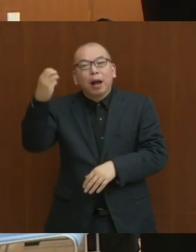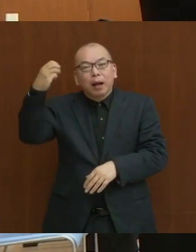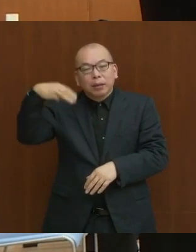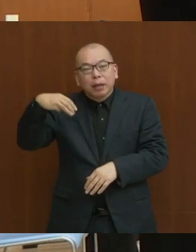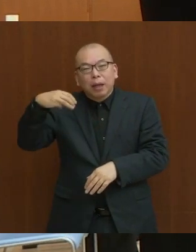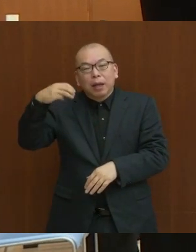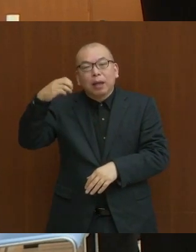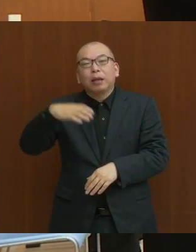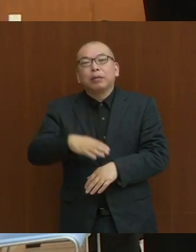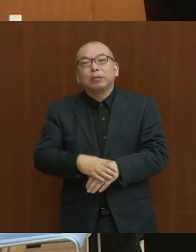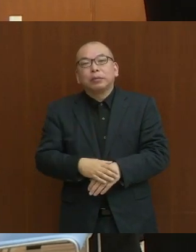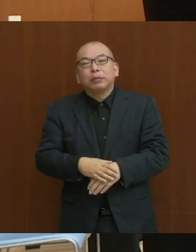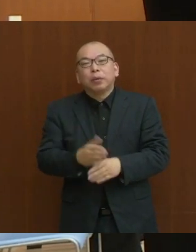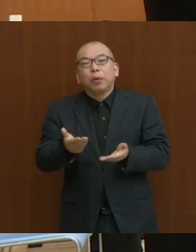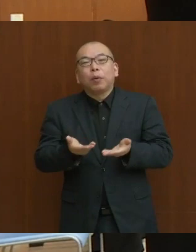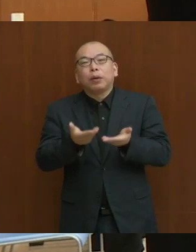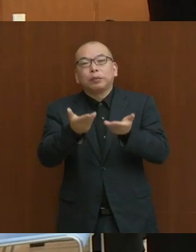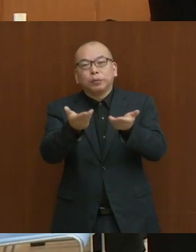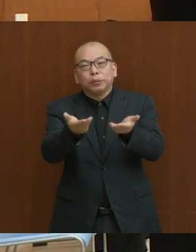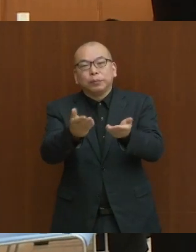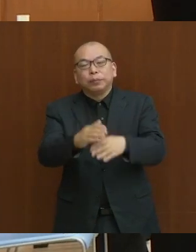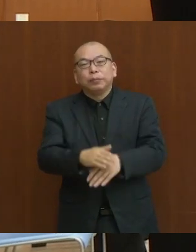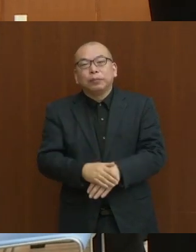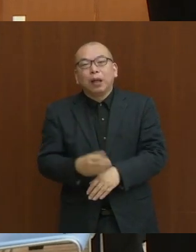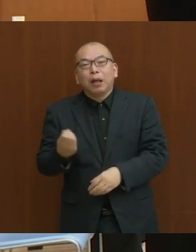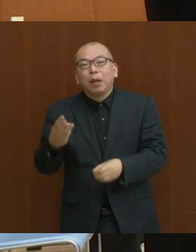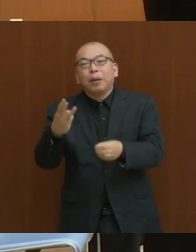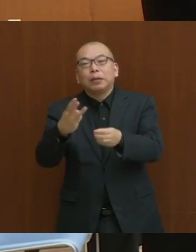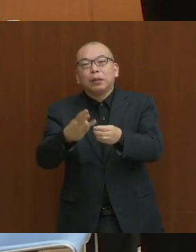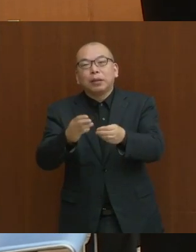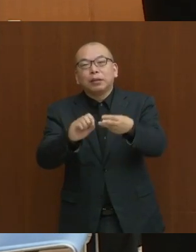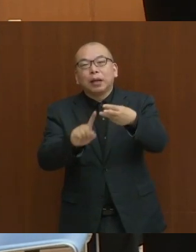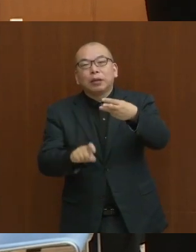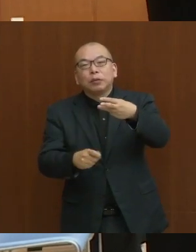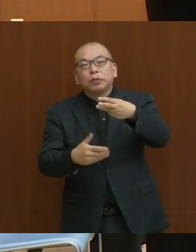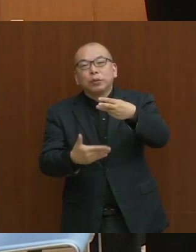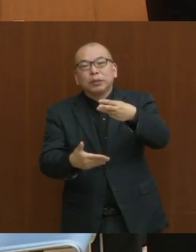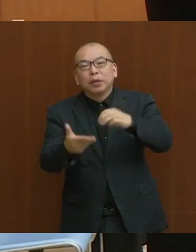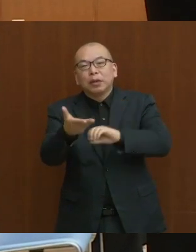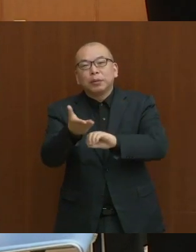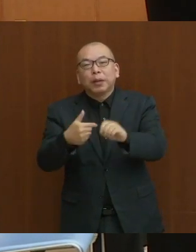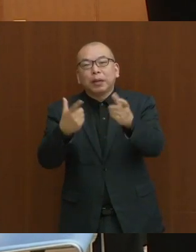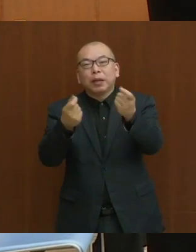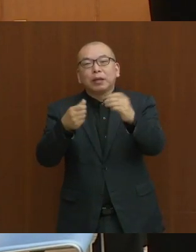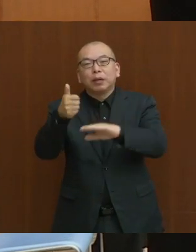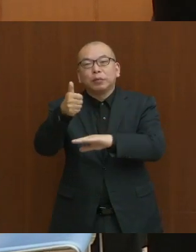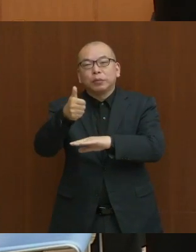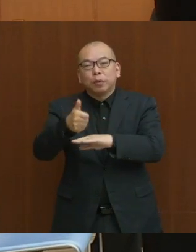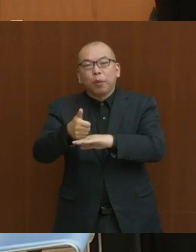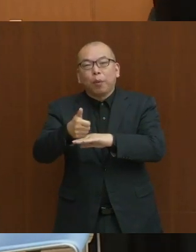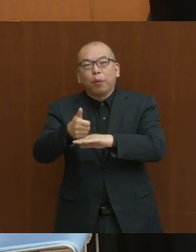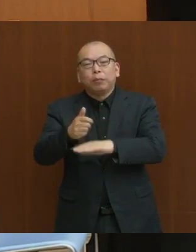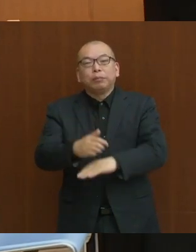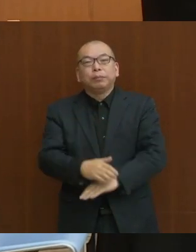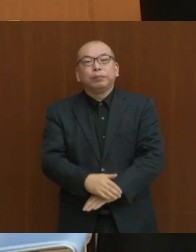学の学位を授与する。令和3年3月19日島根大学長、服部康直。